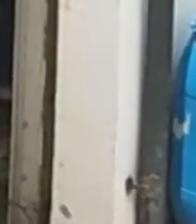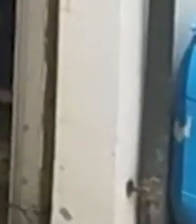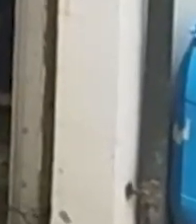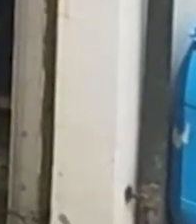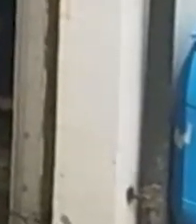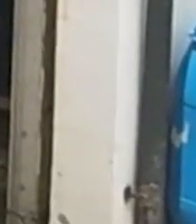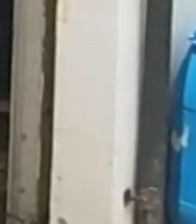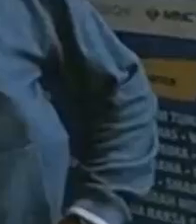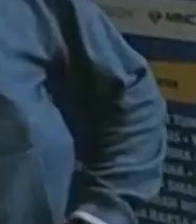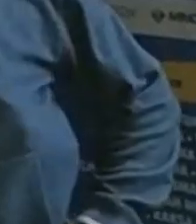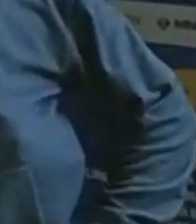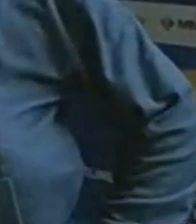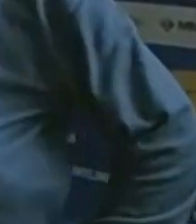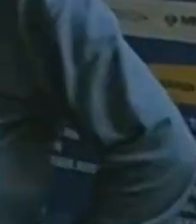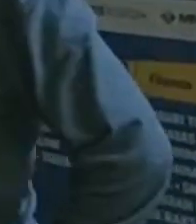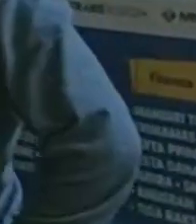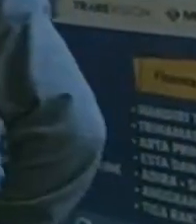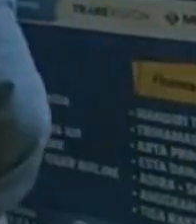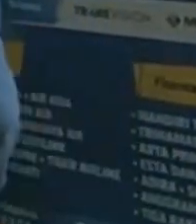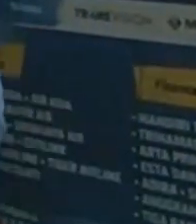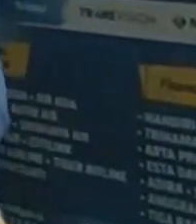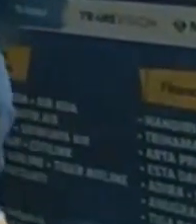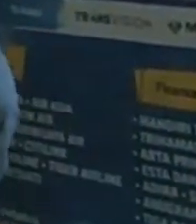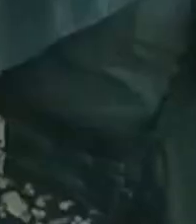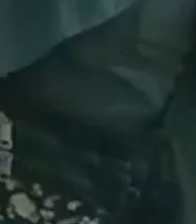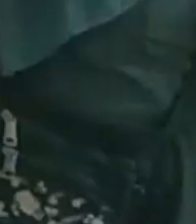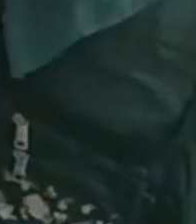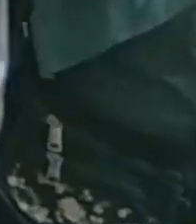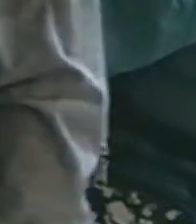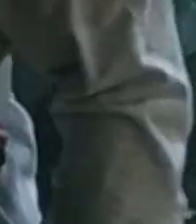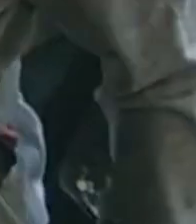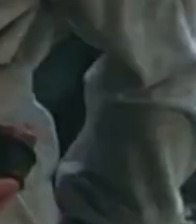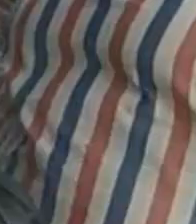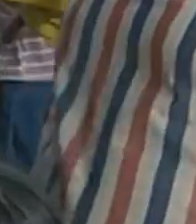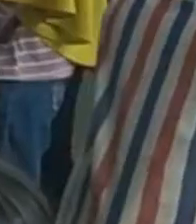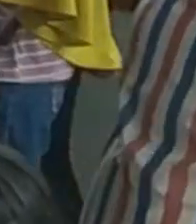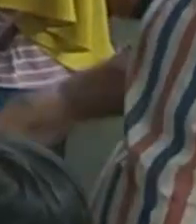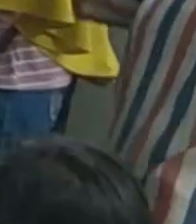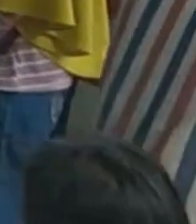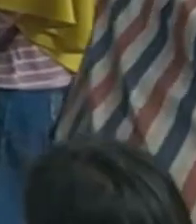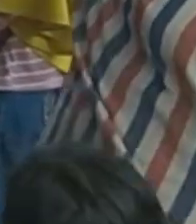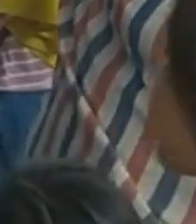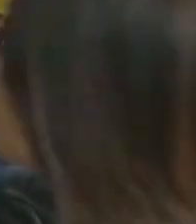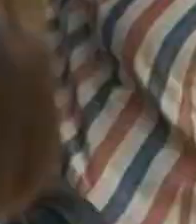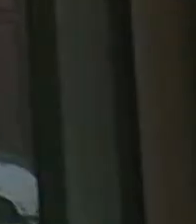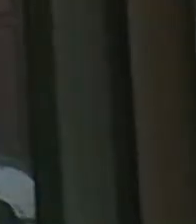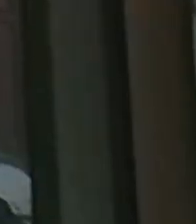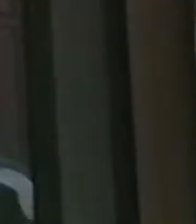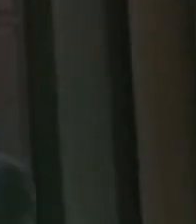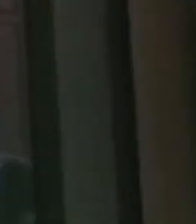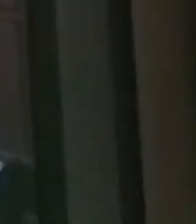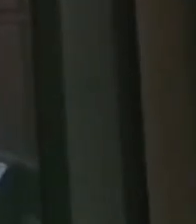kesal karena uang simpanan untuk lebaran dibawa kabur belasan nasabah menggeduduk kantor Koperasi di Balaraja Tangerang Banten